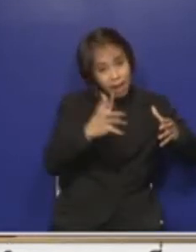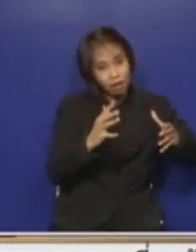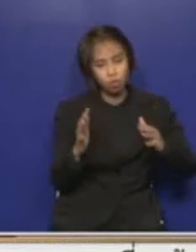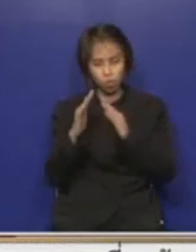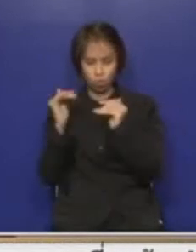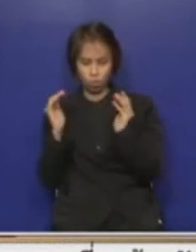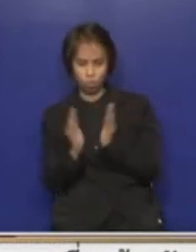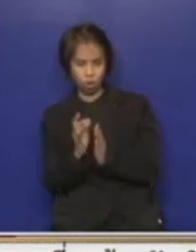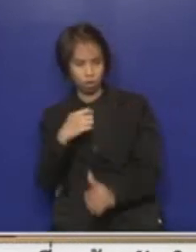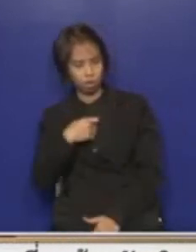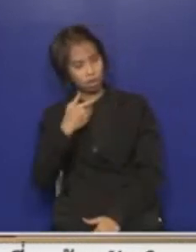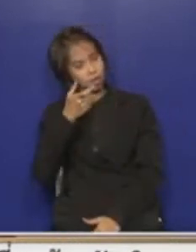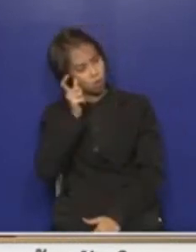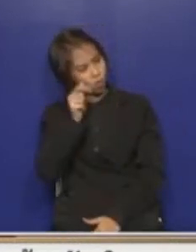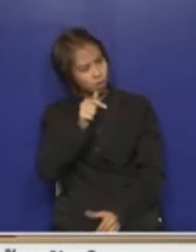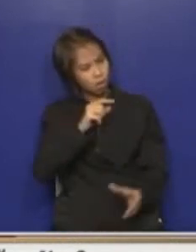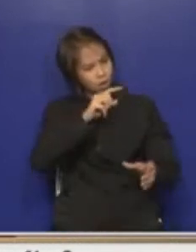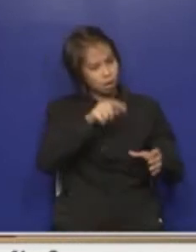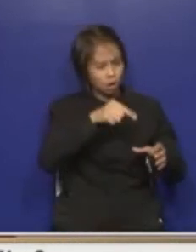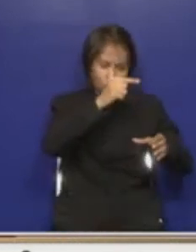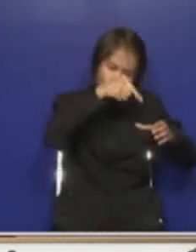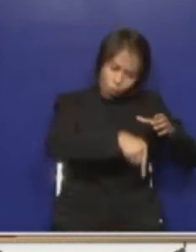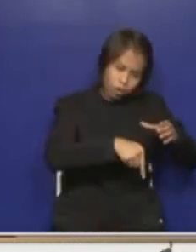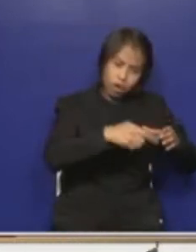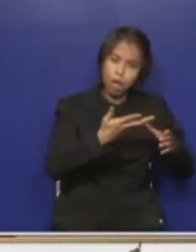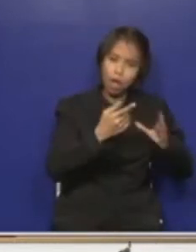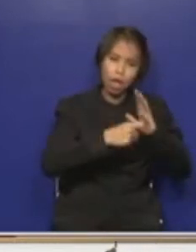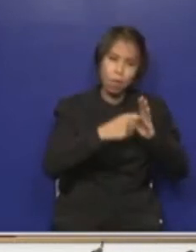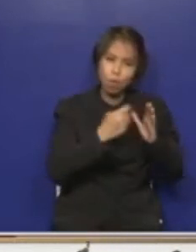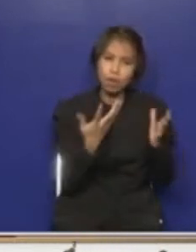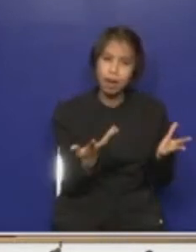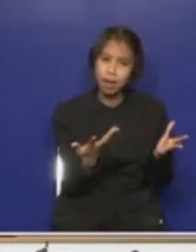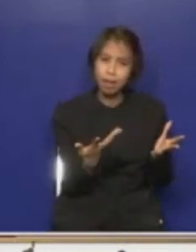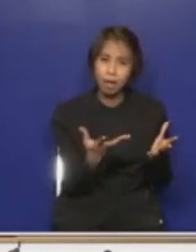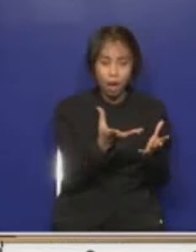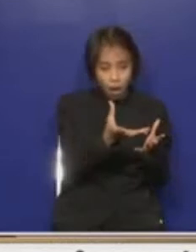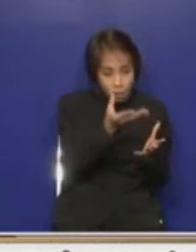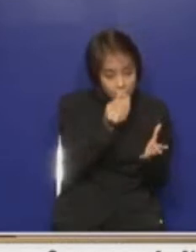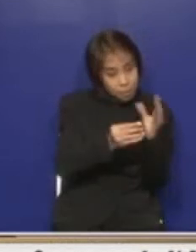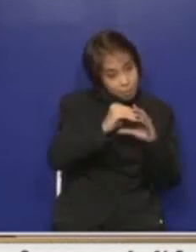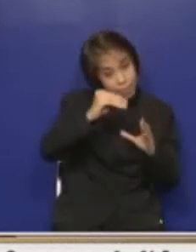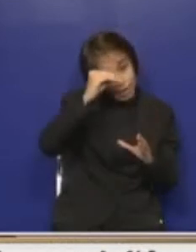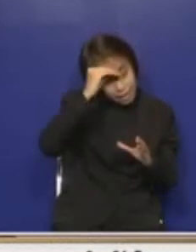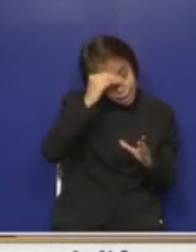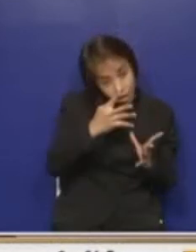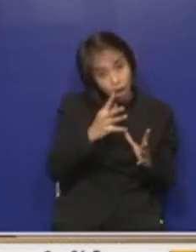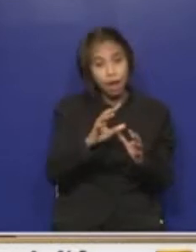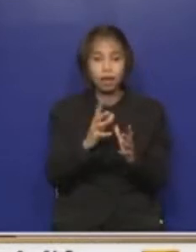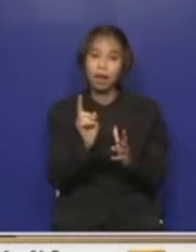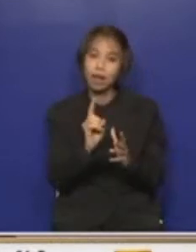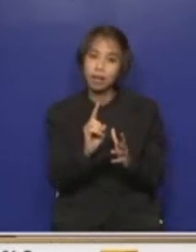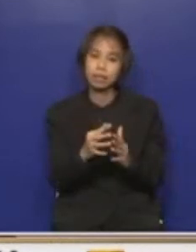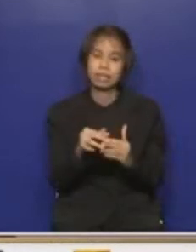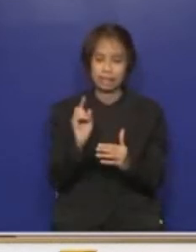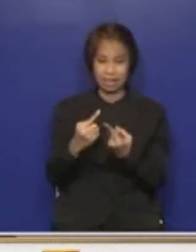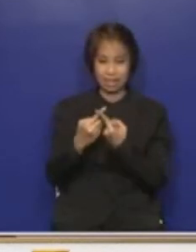การขุดเจาะเพื่อศึกษาหรือว่าเรียนรู้แต่ขณะที่ตอนไปติดต่อในการขุดเจาะนั้นเจ้าอาวาสแจ้งว่าต้องการขุดเ